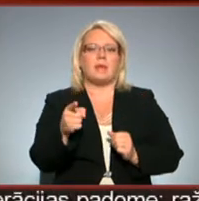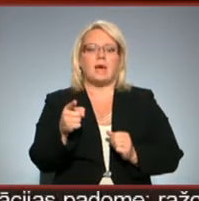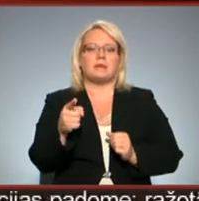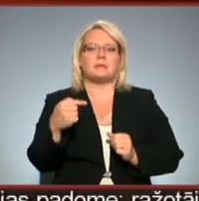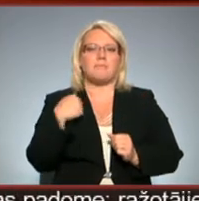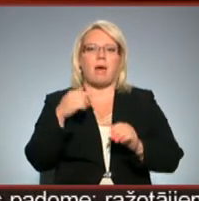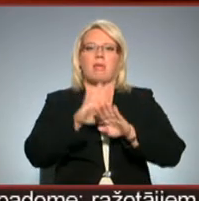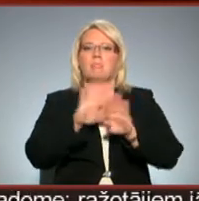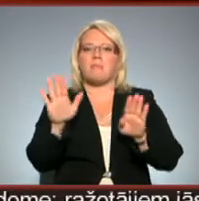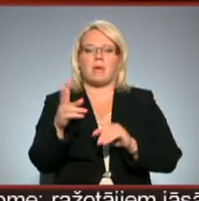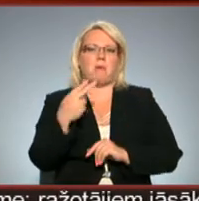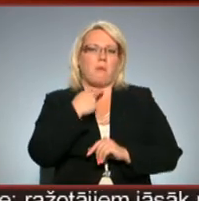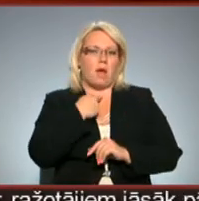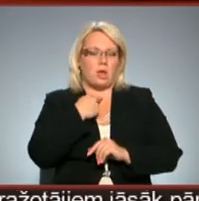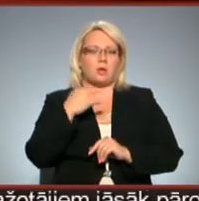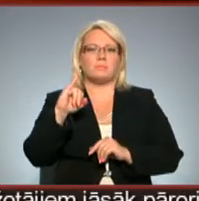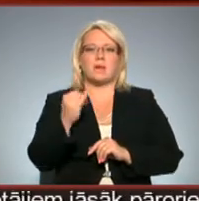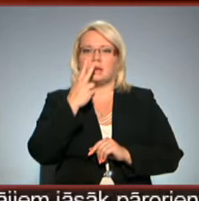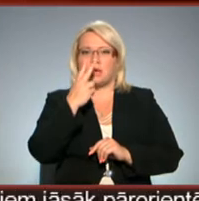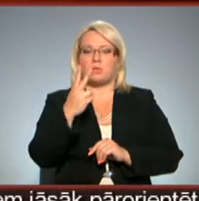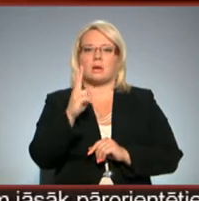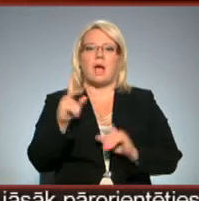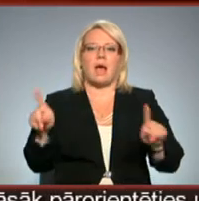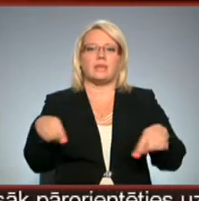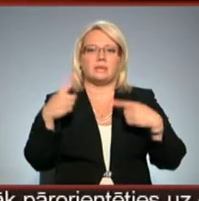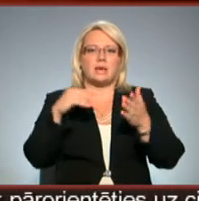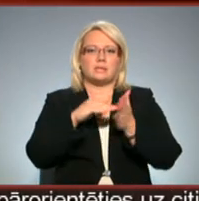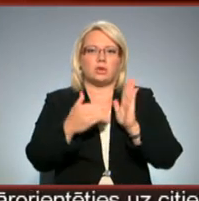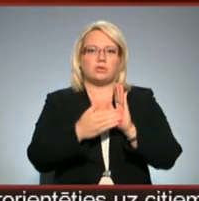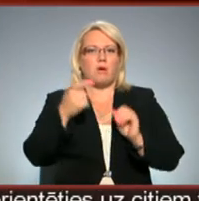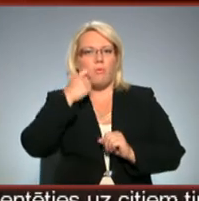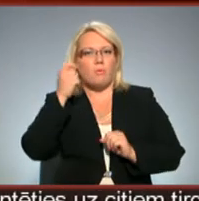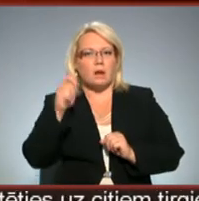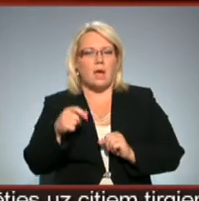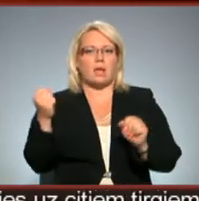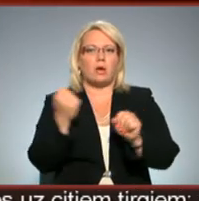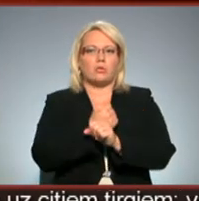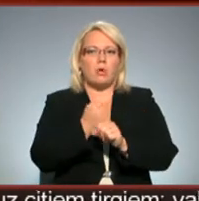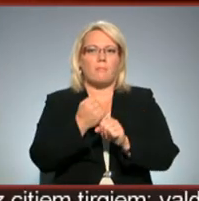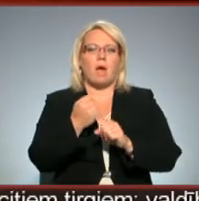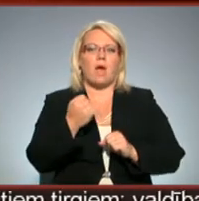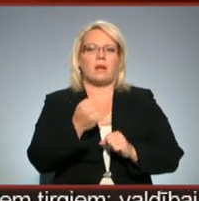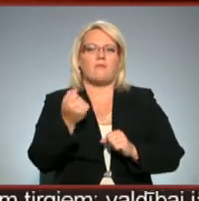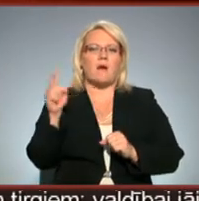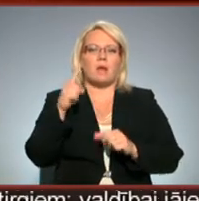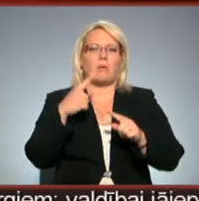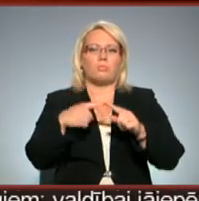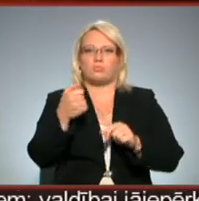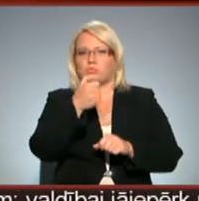tas man nebija pārsteigums, jo skatoties, kā attīstās situācija Ukrainā, nu jau tomēr vairāk par